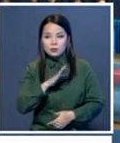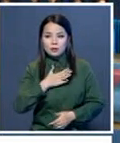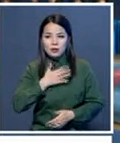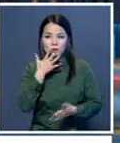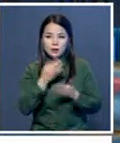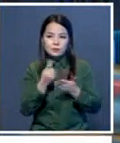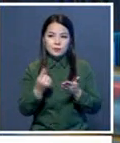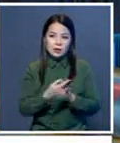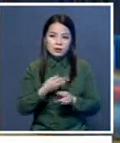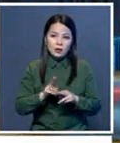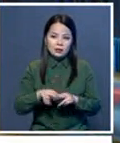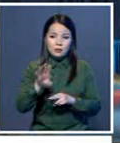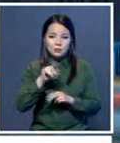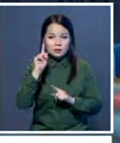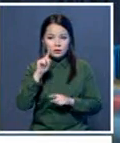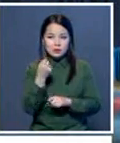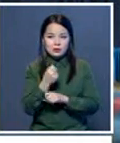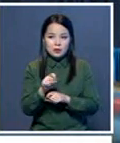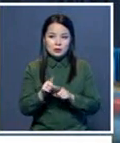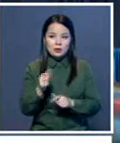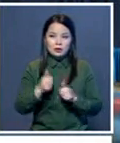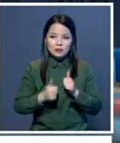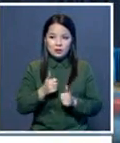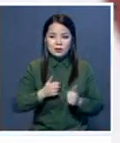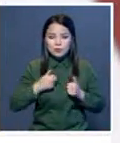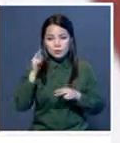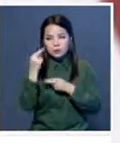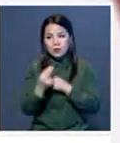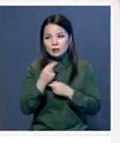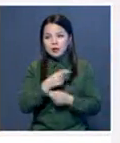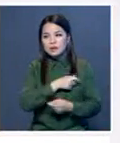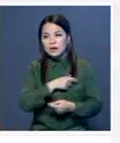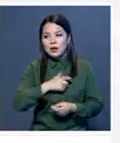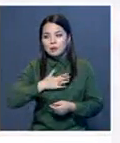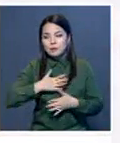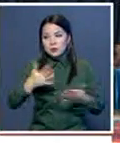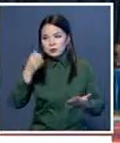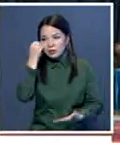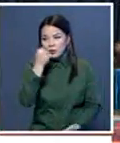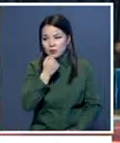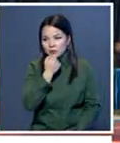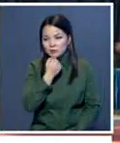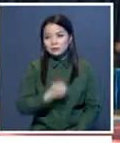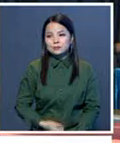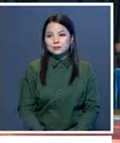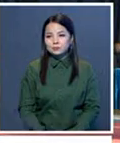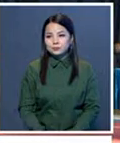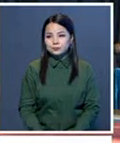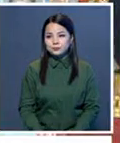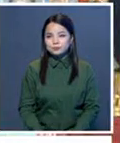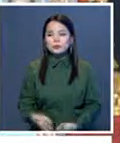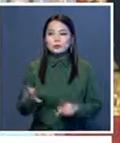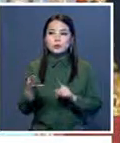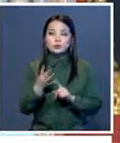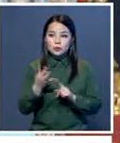бірінші неміз тренеріміз Ернат ағай болған. Ернат ағай барлығына үйретті, мен мың алғыс айтамын. Мына турниріміз біздің 4-ші рет өтіп